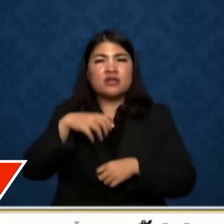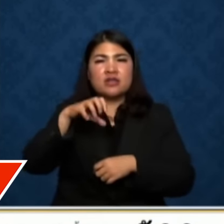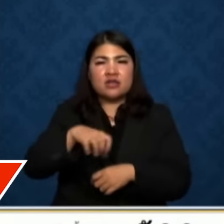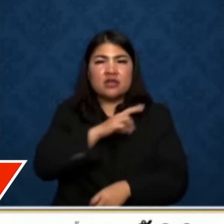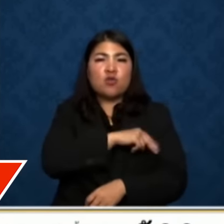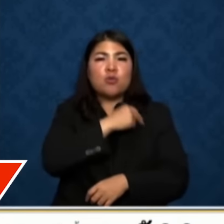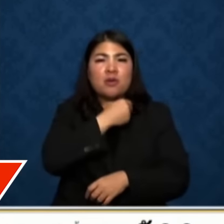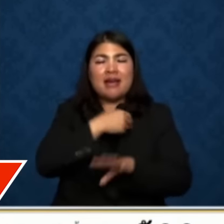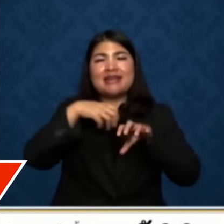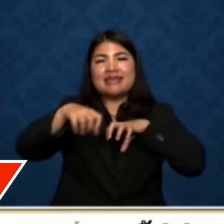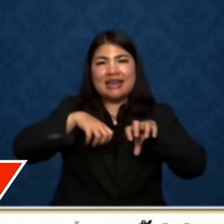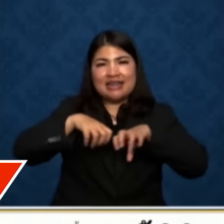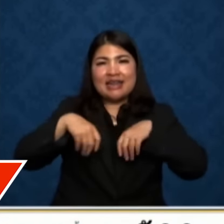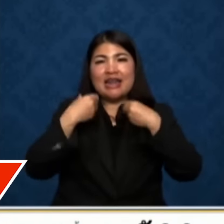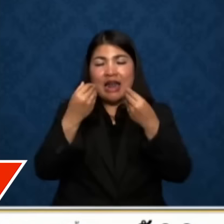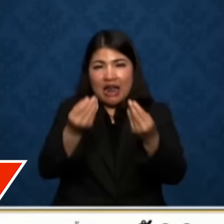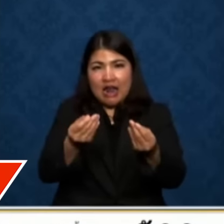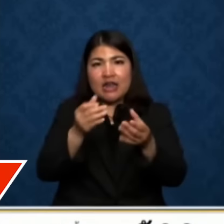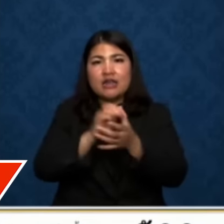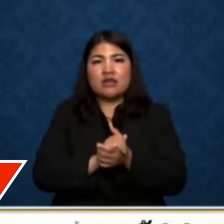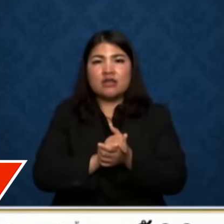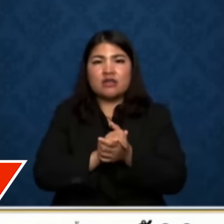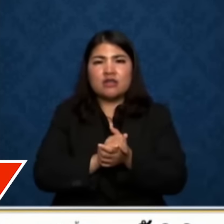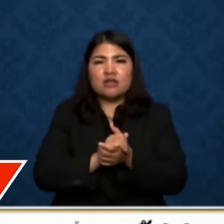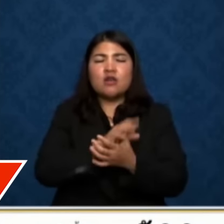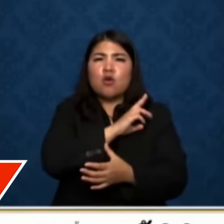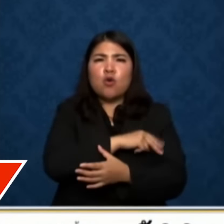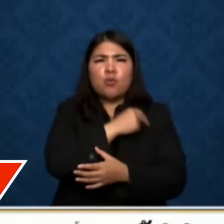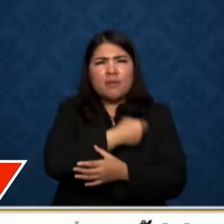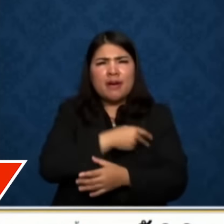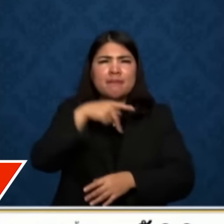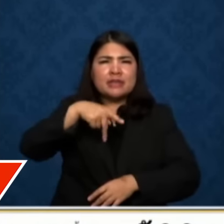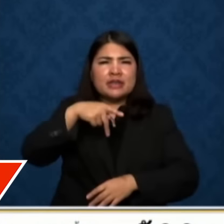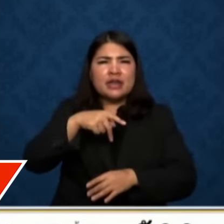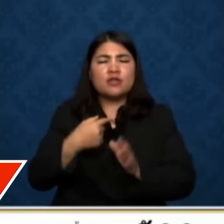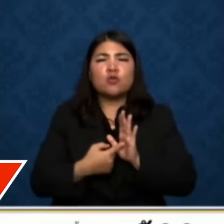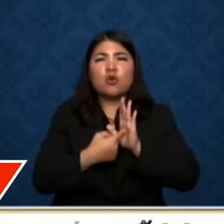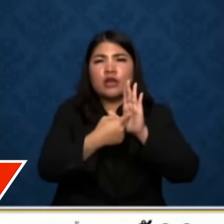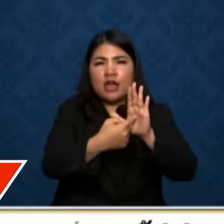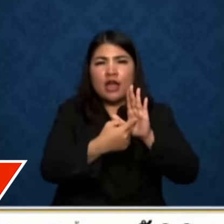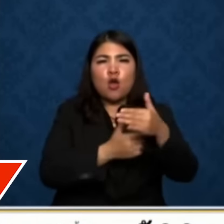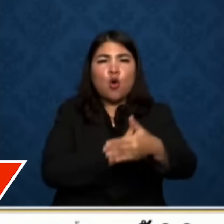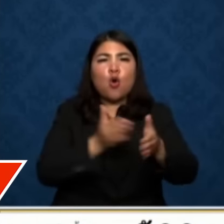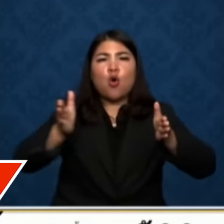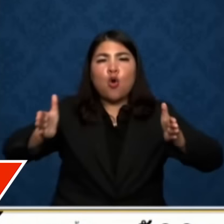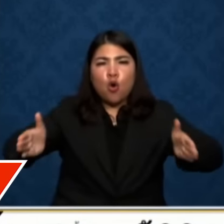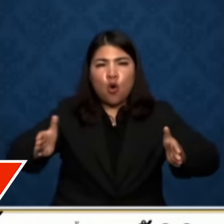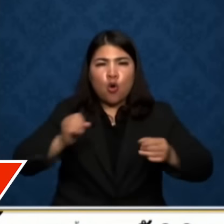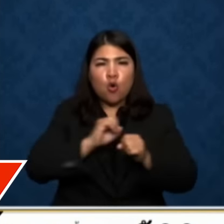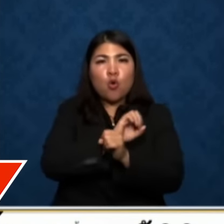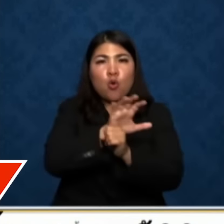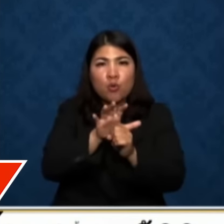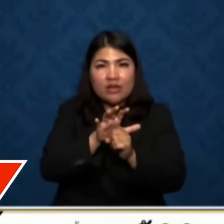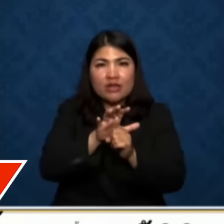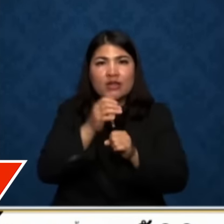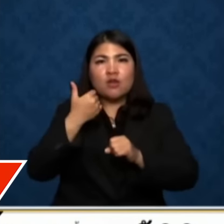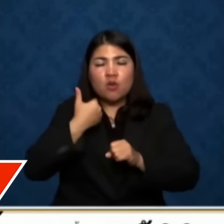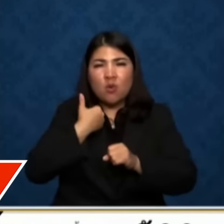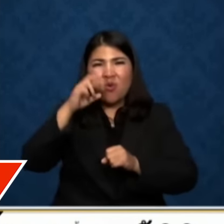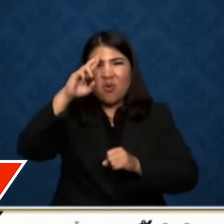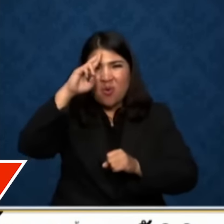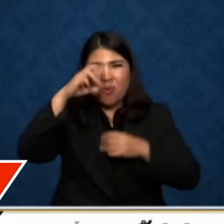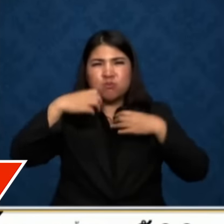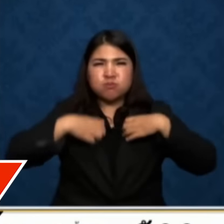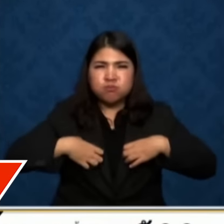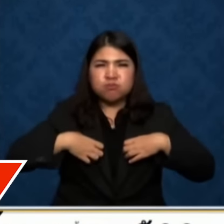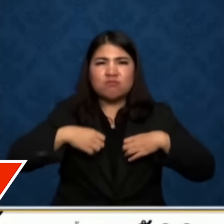จัดให้ห้องควบคุมพิเศษโดยหลักแล้วเนี่ยนะครับก็เช่นห้องโควิดห้องวัณโรค